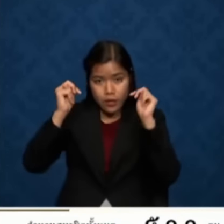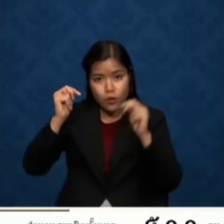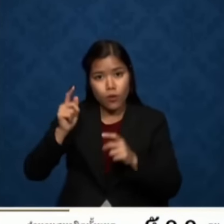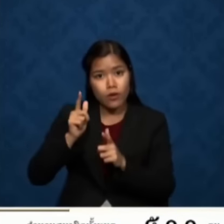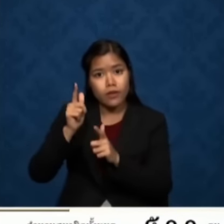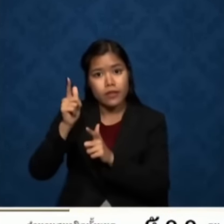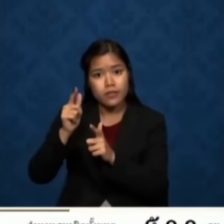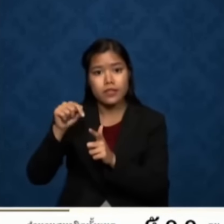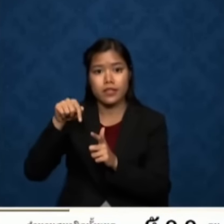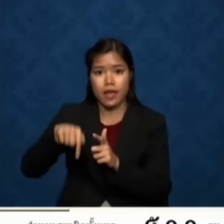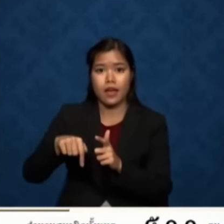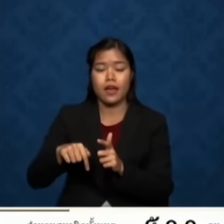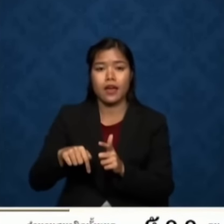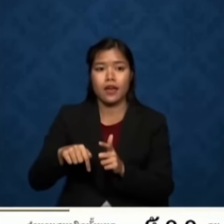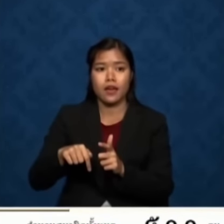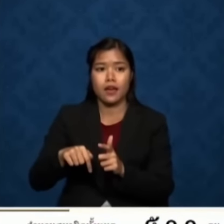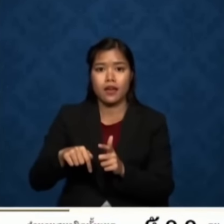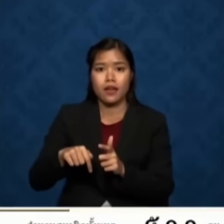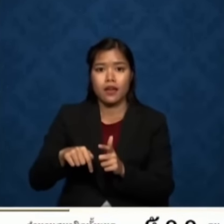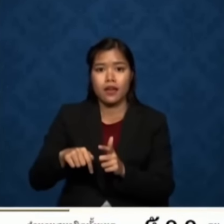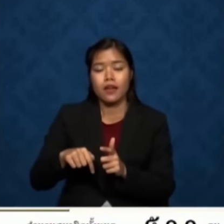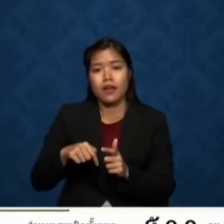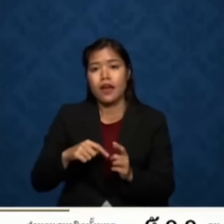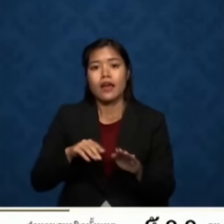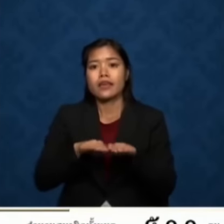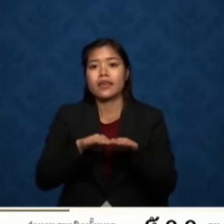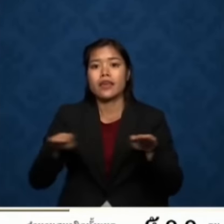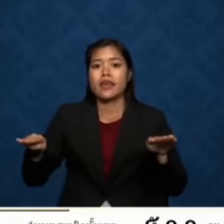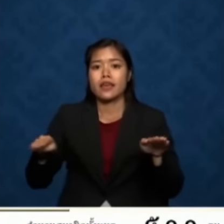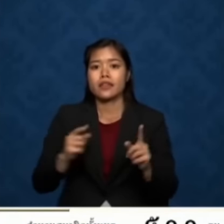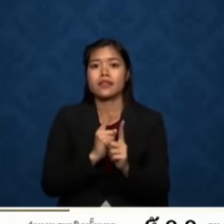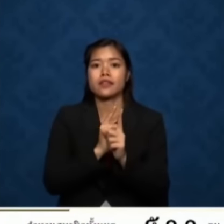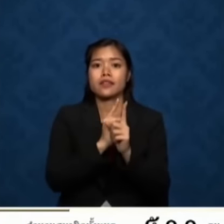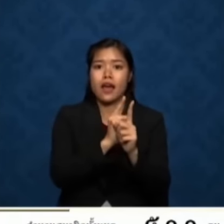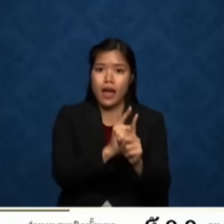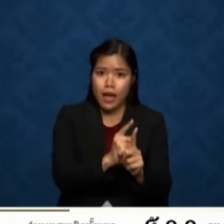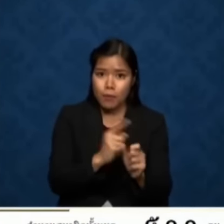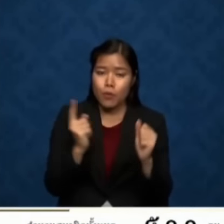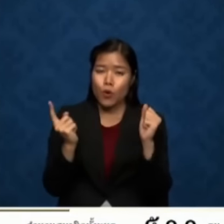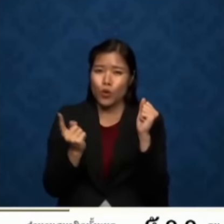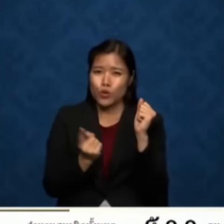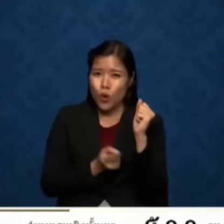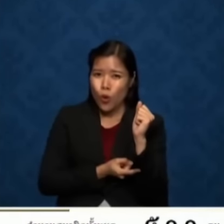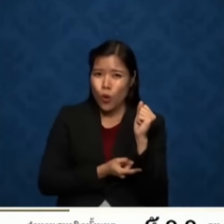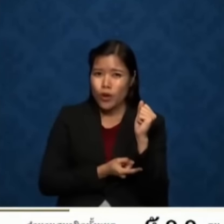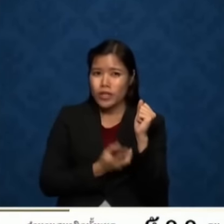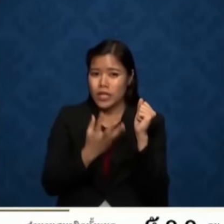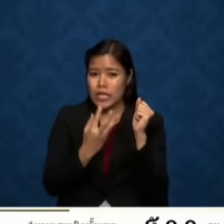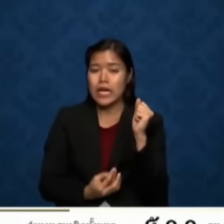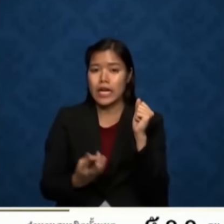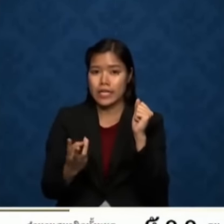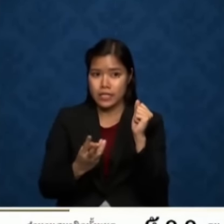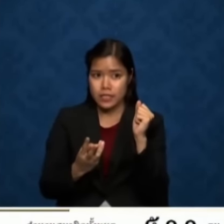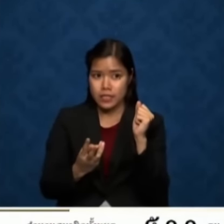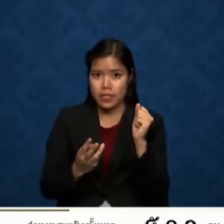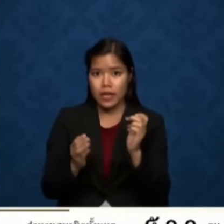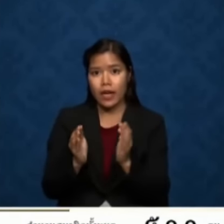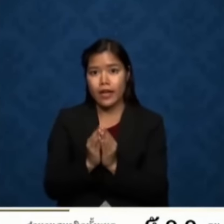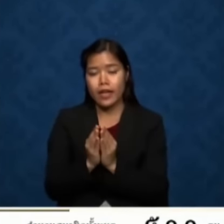ายุเหลือโทษไม่มากนักคะแนนการช่วยเหลือตัวเองเท่าเลข9น